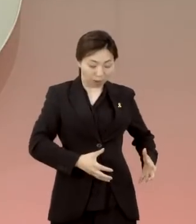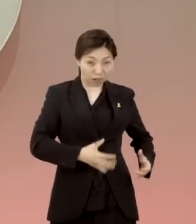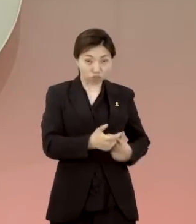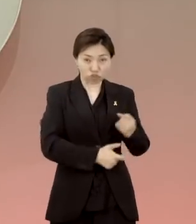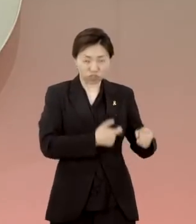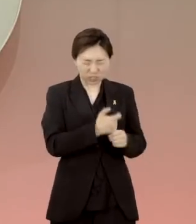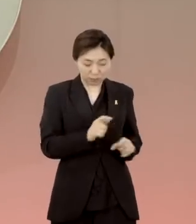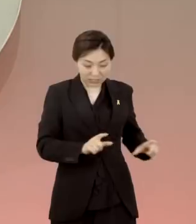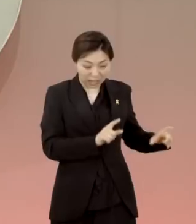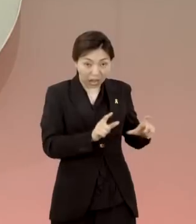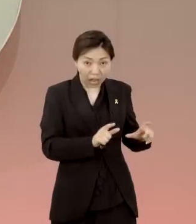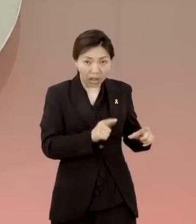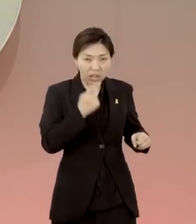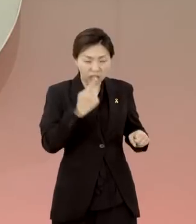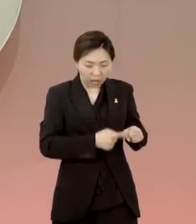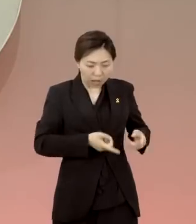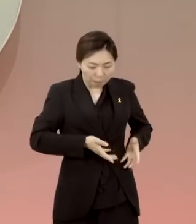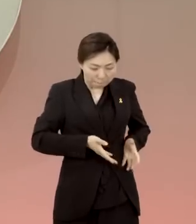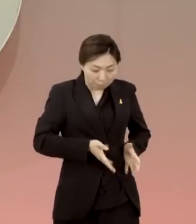살다 나타난이